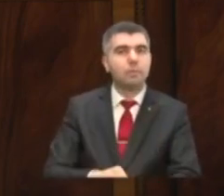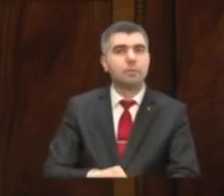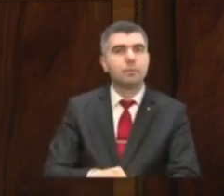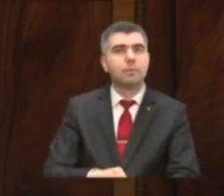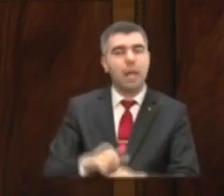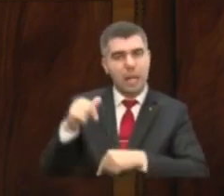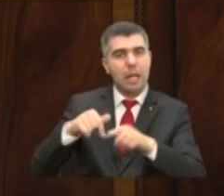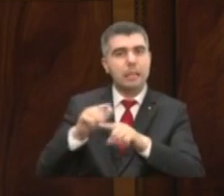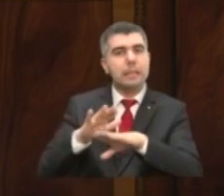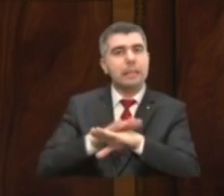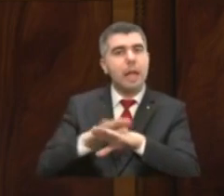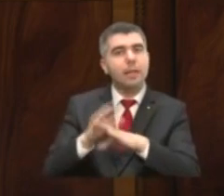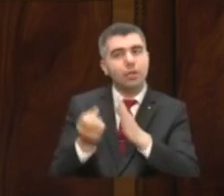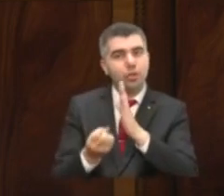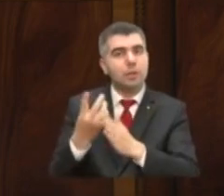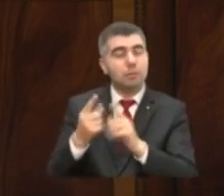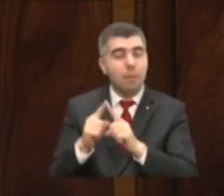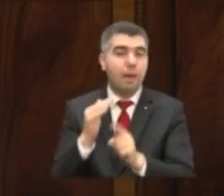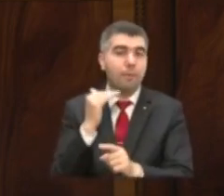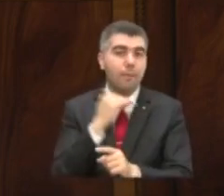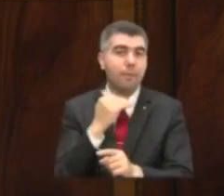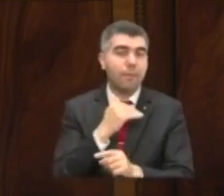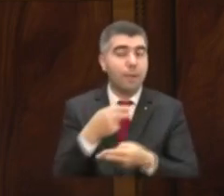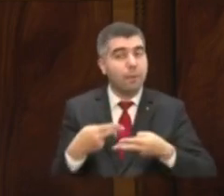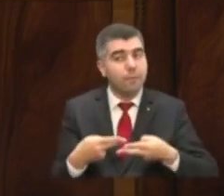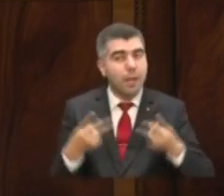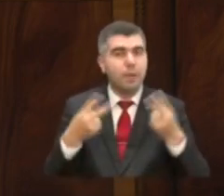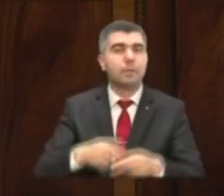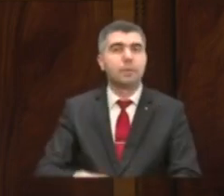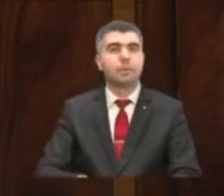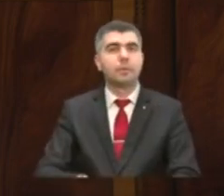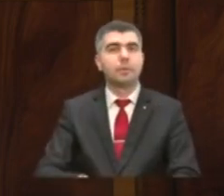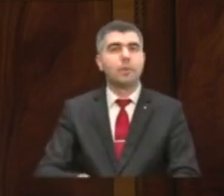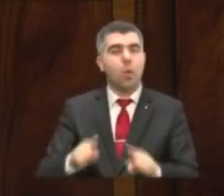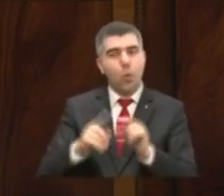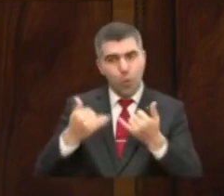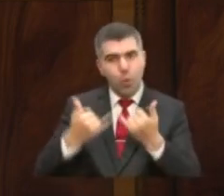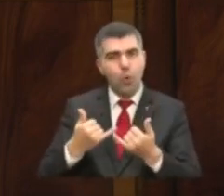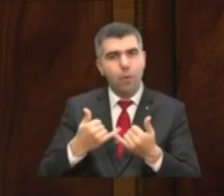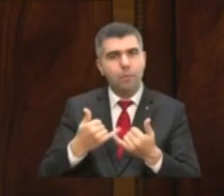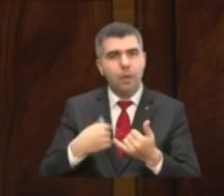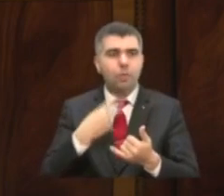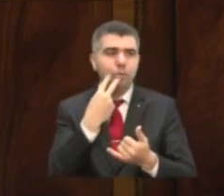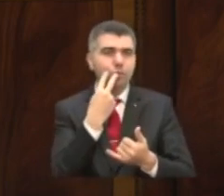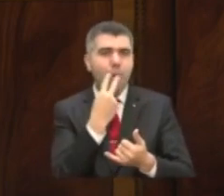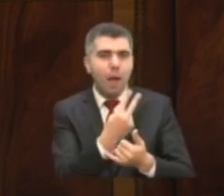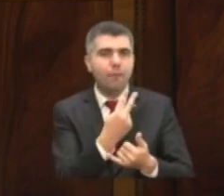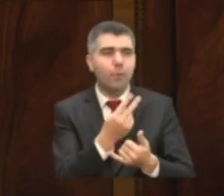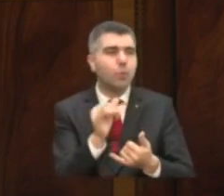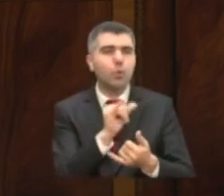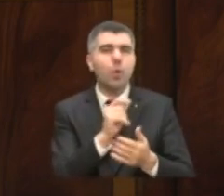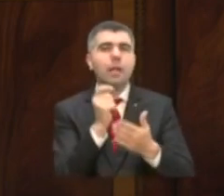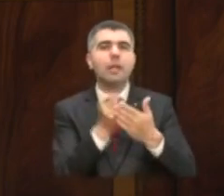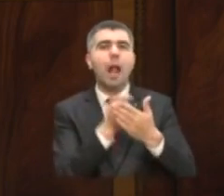وكاين سياسة جديدة يجب الإصراع في هذه السياسة الجديدة. اليوم ما محتاجينش للتشخيص، ما محتاجينش نعرفوا المطالب ديال الشباب.